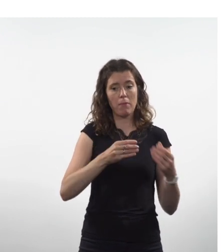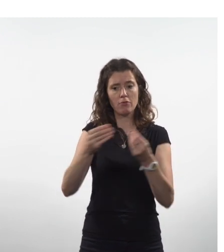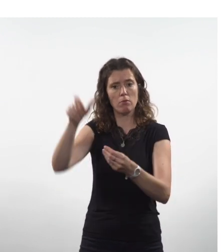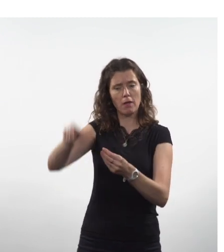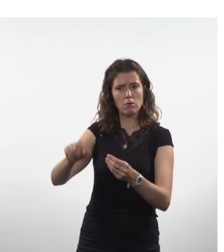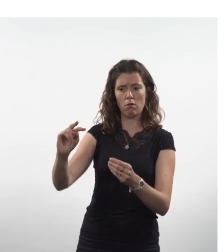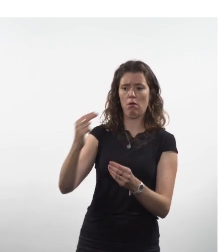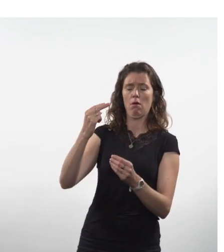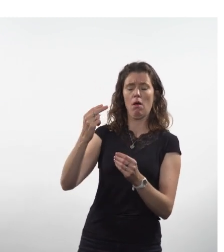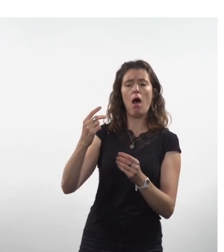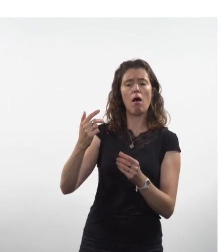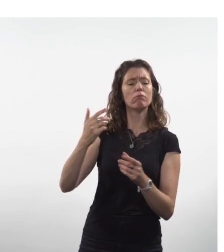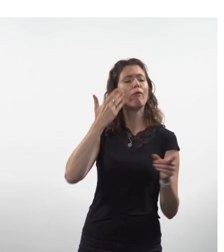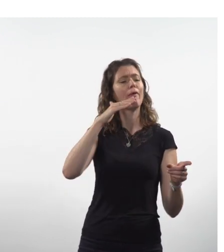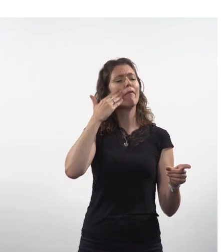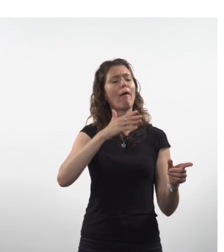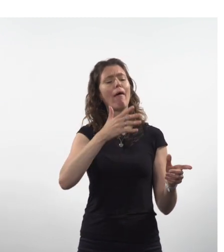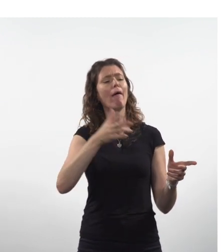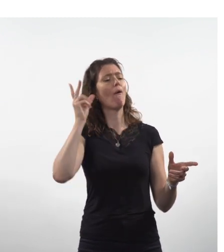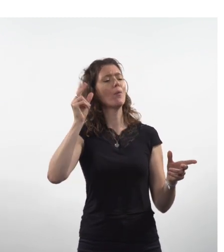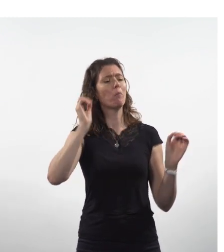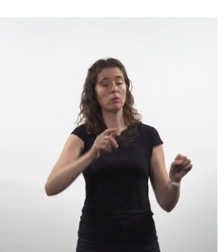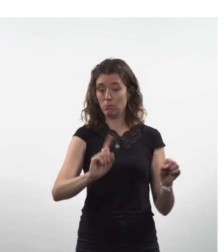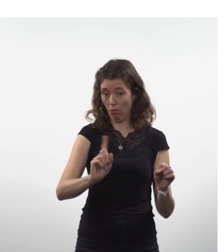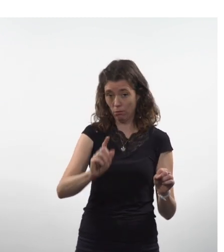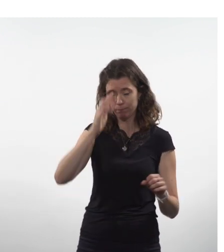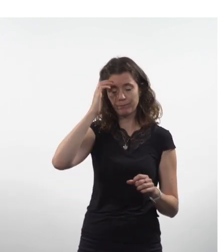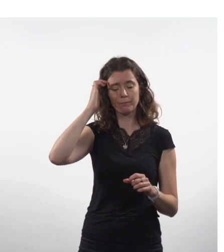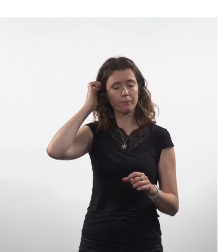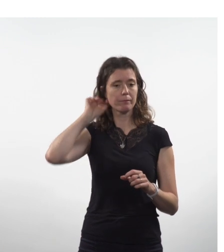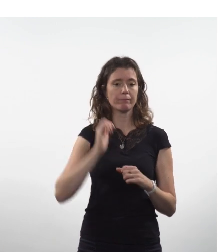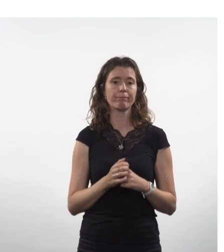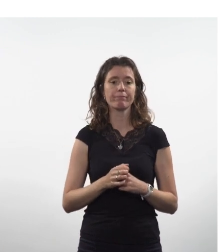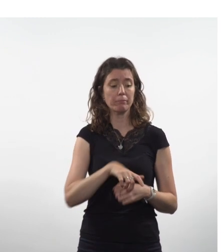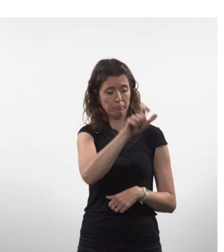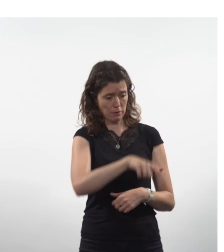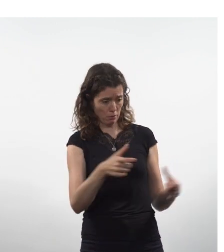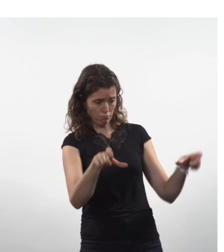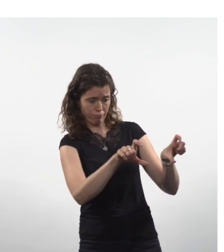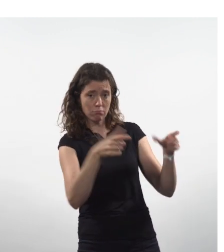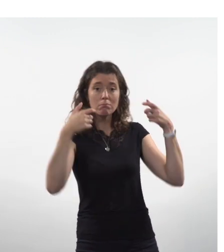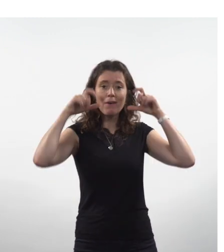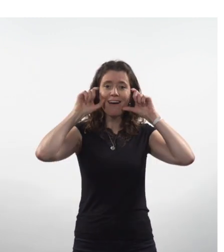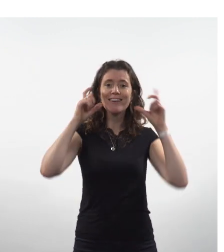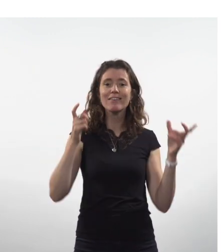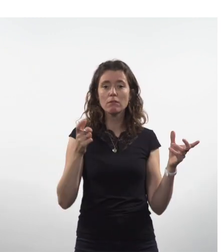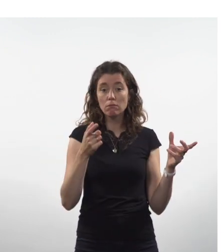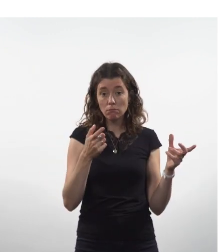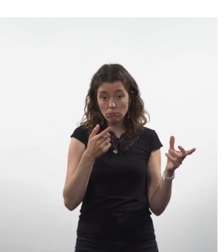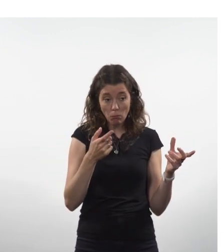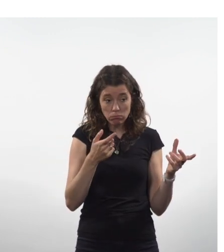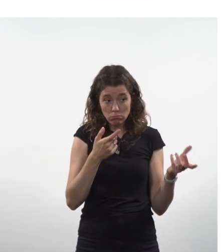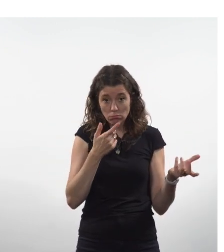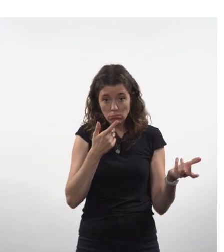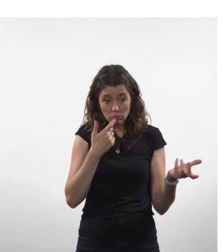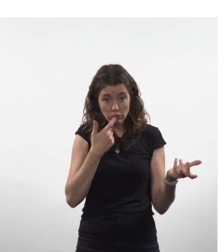fasse pas avoir par la qualité de sa vocalisation. Ils portent des appareils, on l'a vu tout à l'heure, ça ne préjuge de rien. C'est-à-dire qu'il y a